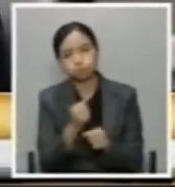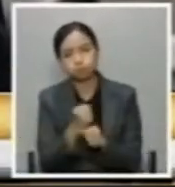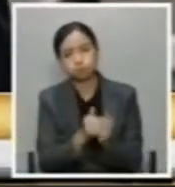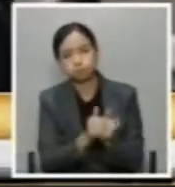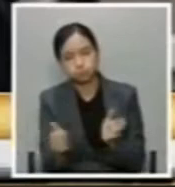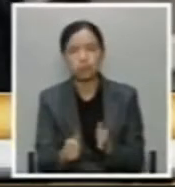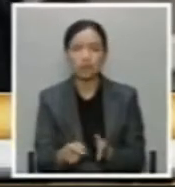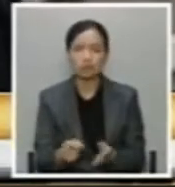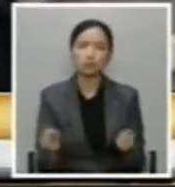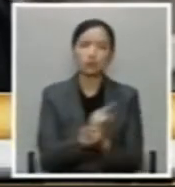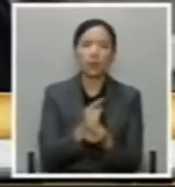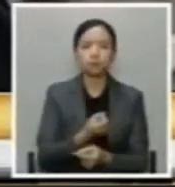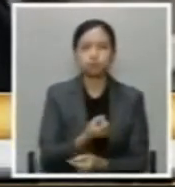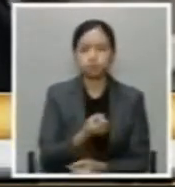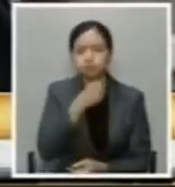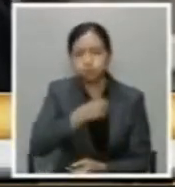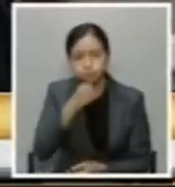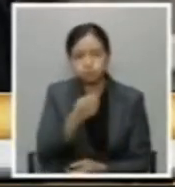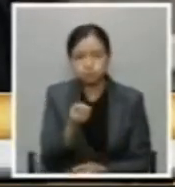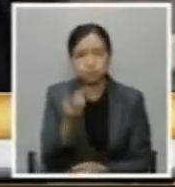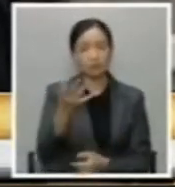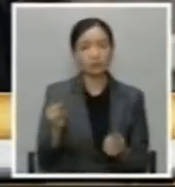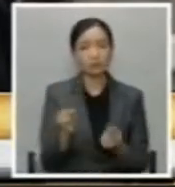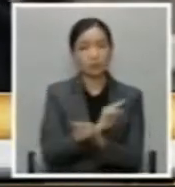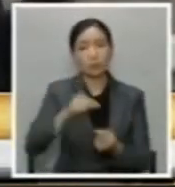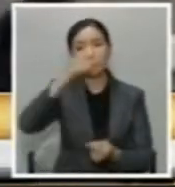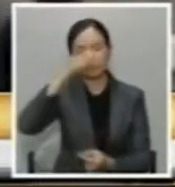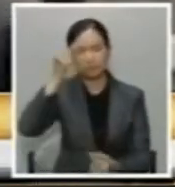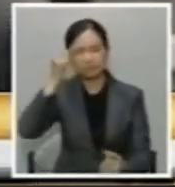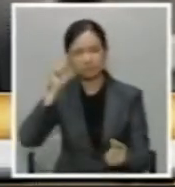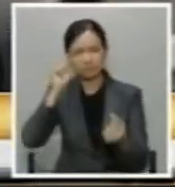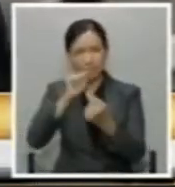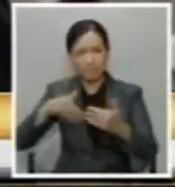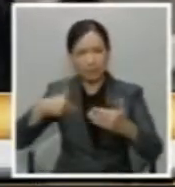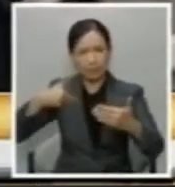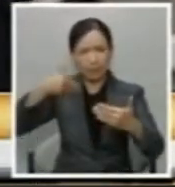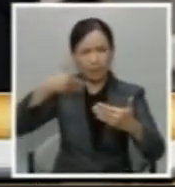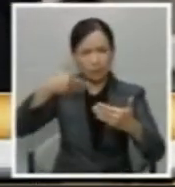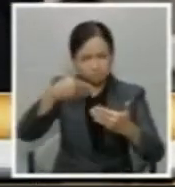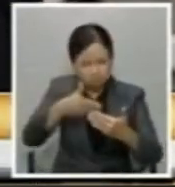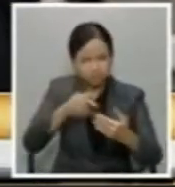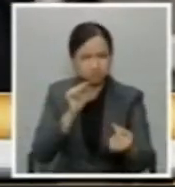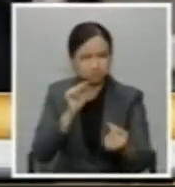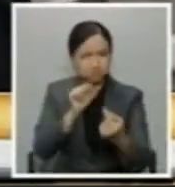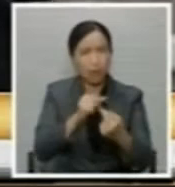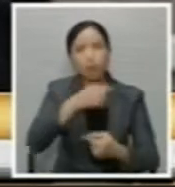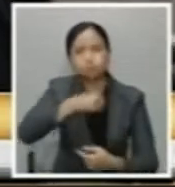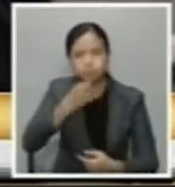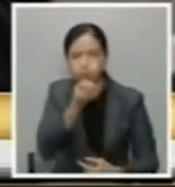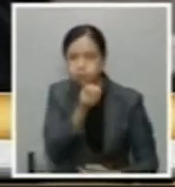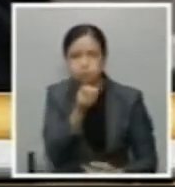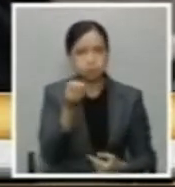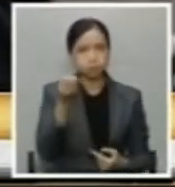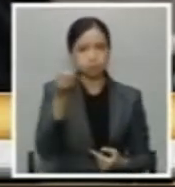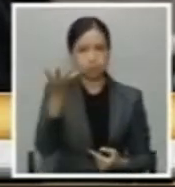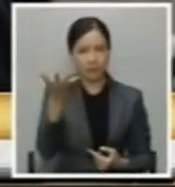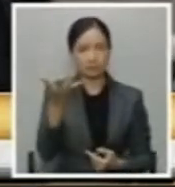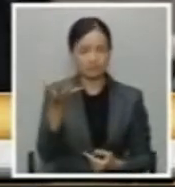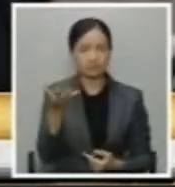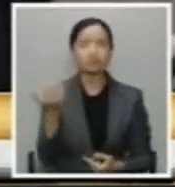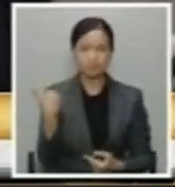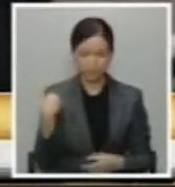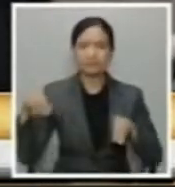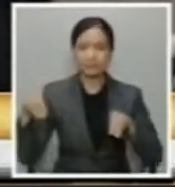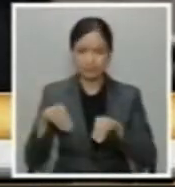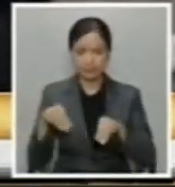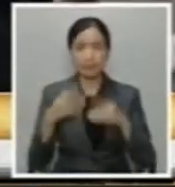สังคมสูงอายุนะครับซึ่งสังคมไทยกำลังคืบเข้าสู่ความเป็นสังคมที่มีสัดส่วนผู้สูงอายุสูงมากยิ่งขึ้นเ